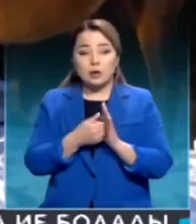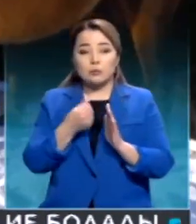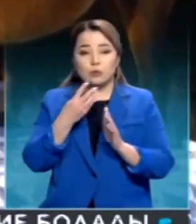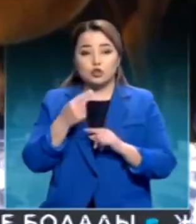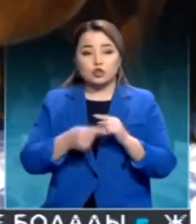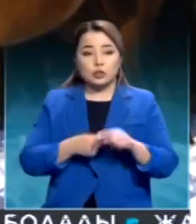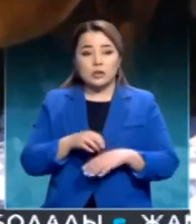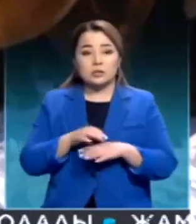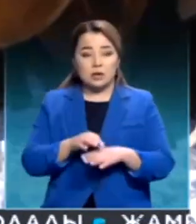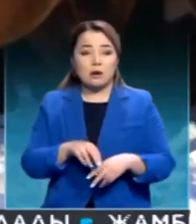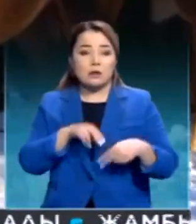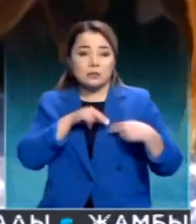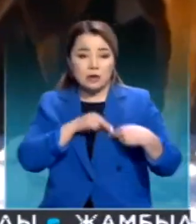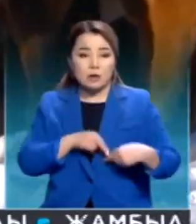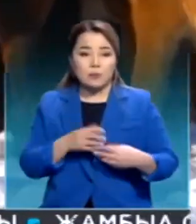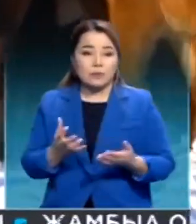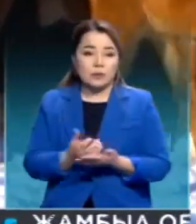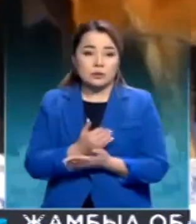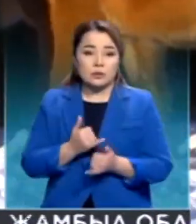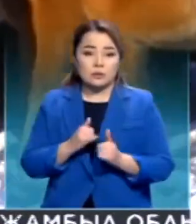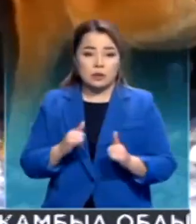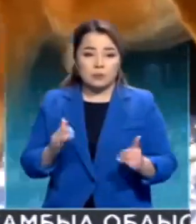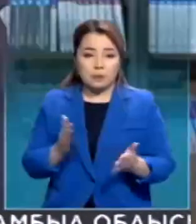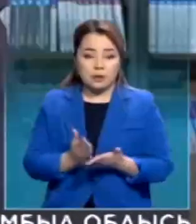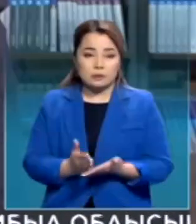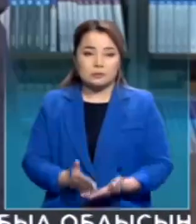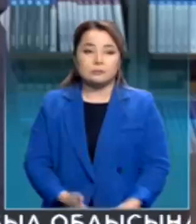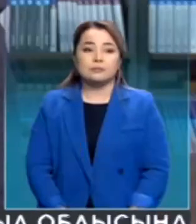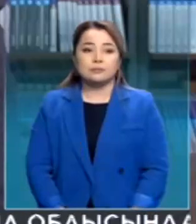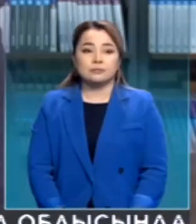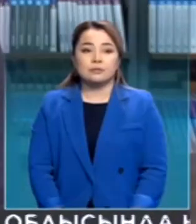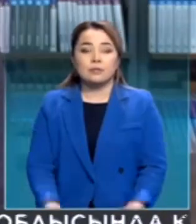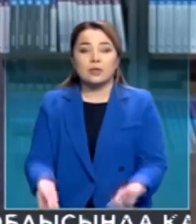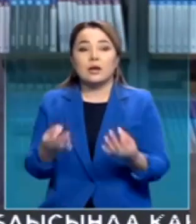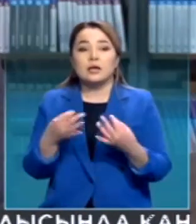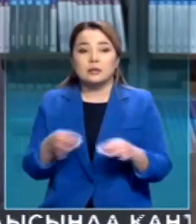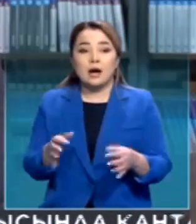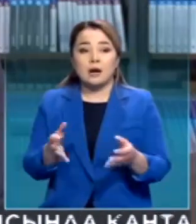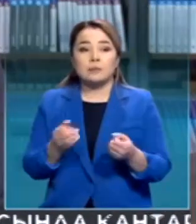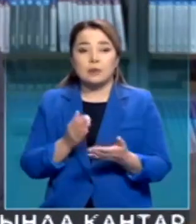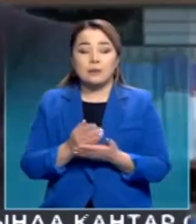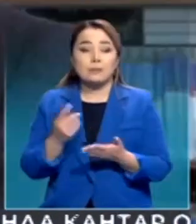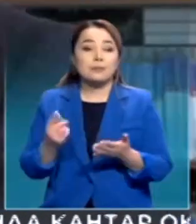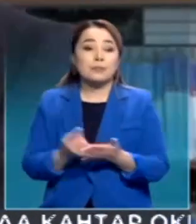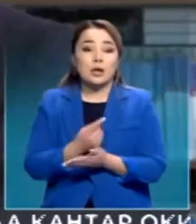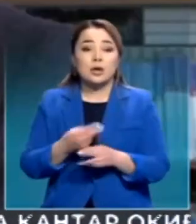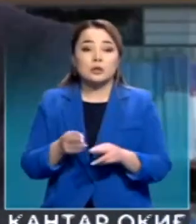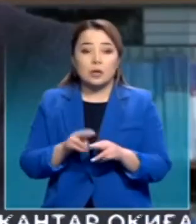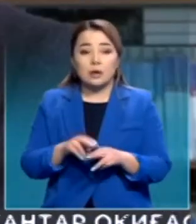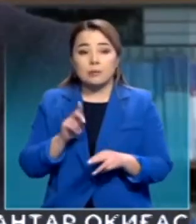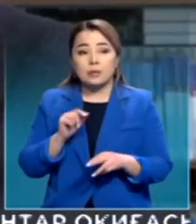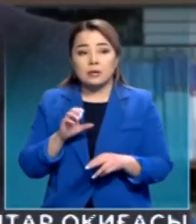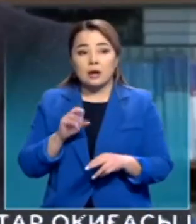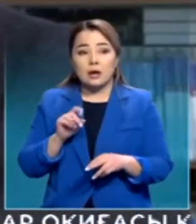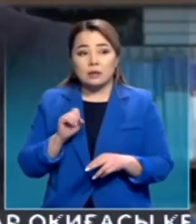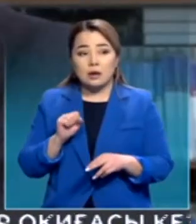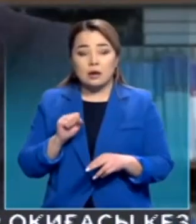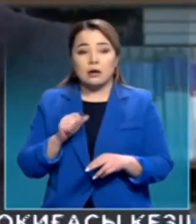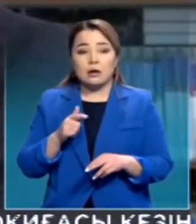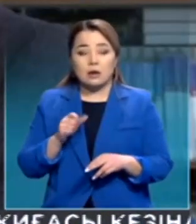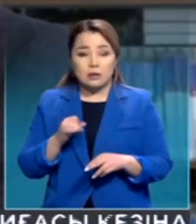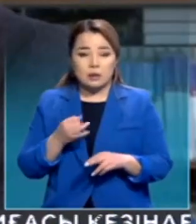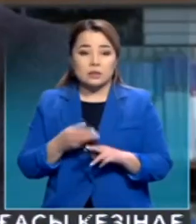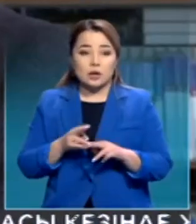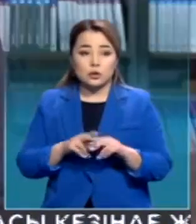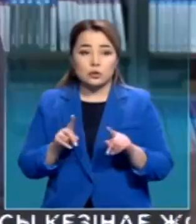буын ғалымдардың еңбегі жемісін беріп отыр. Егемендік алған кезде бірінші рет осы Бесқарағай типі жылқы